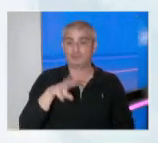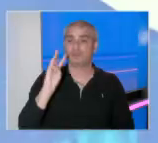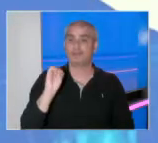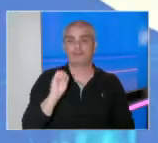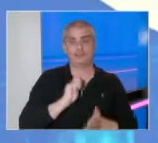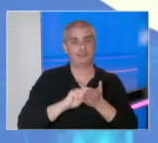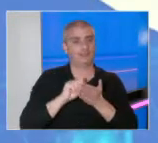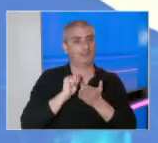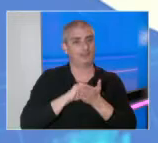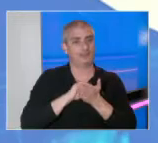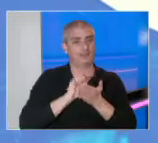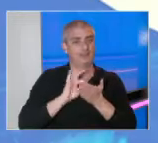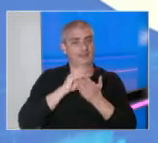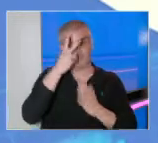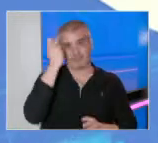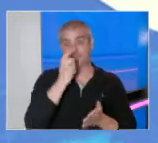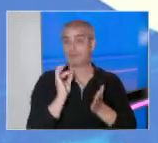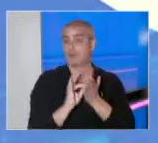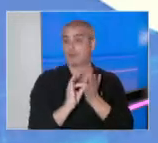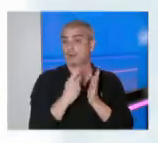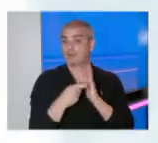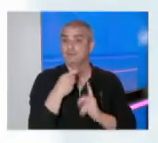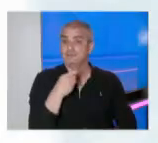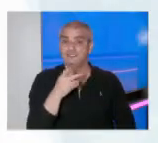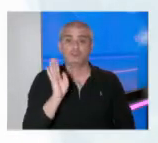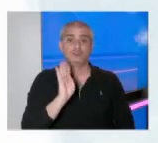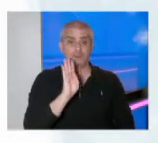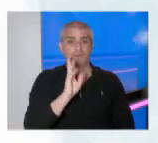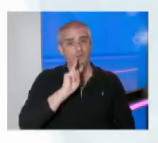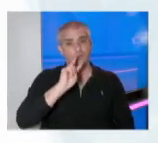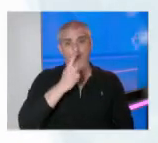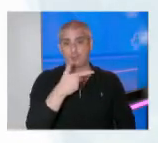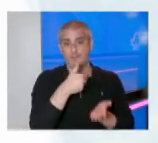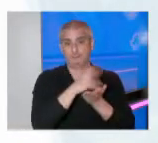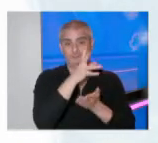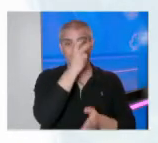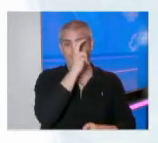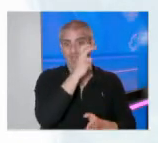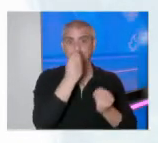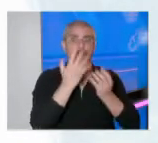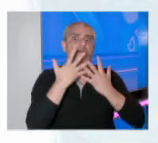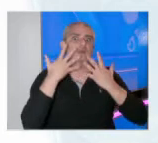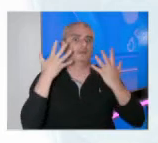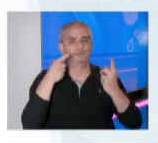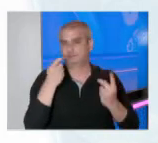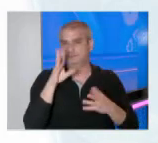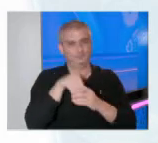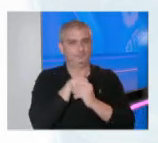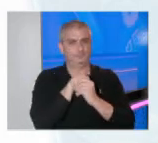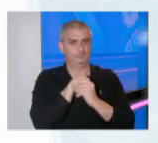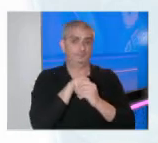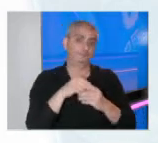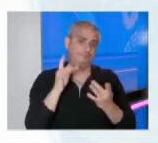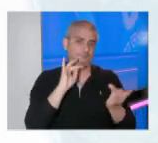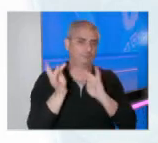מאיר, עיתונאית, כתבת על ענייני ערבים, כתבה, זה שנתניהו שוב הדיר את גנץ ממגה אירוע, זה